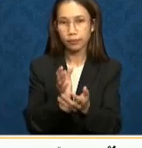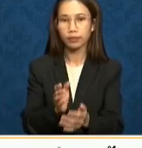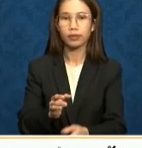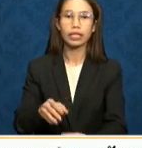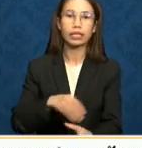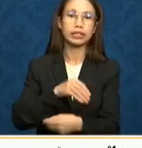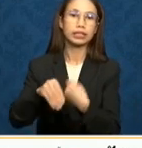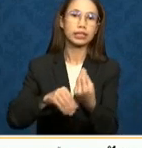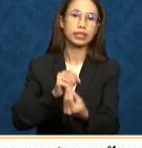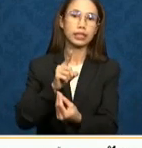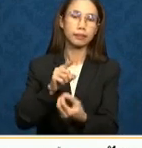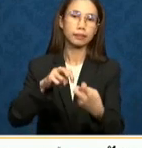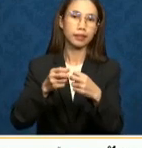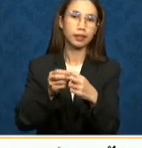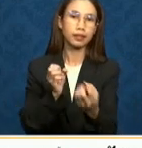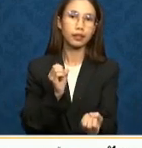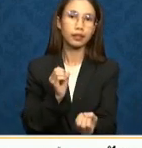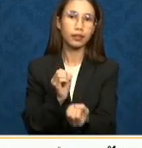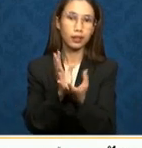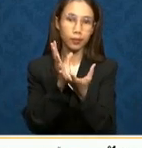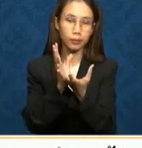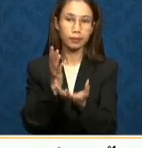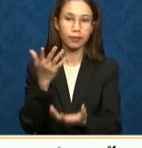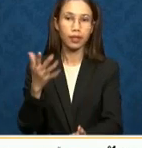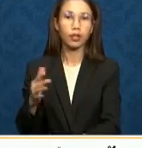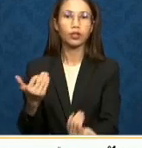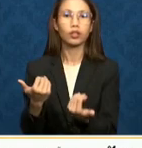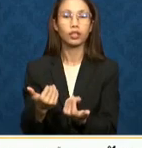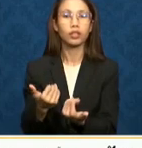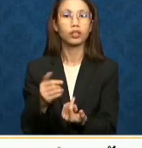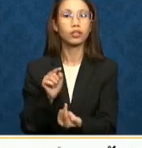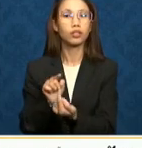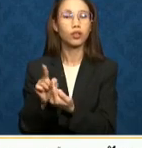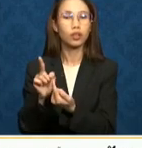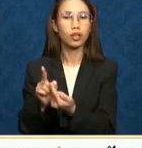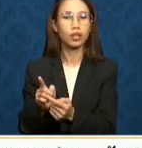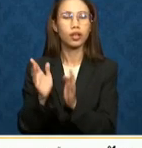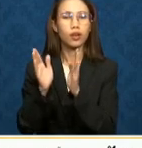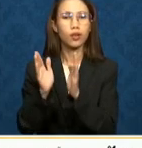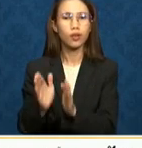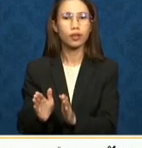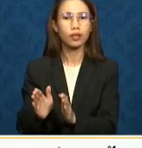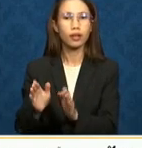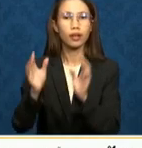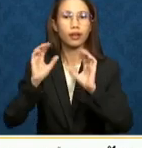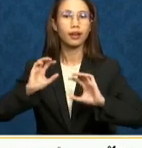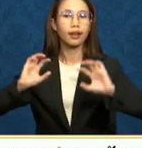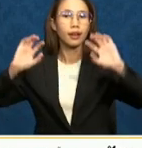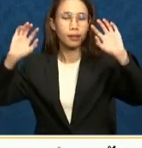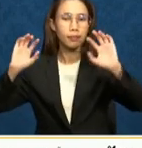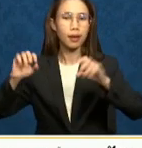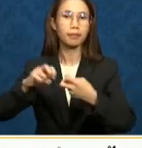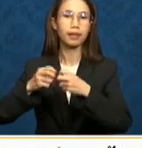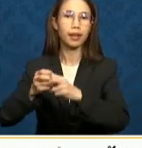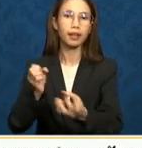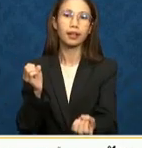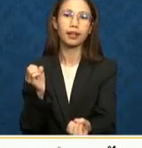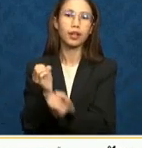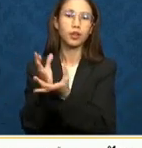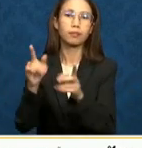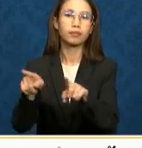กิจเดือดร้อนและในที่สุดก็มาถึงภาคผู้ปกครองก็คือรัฐบาลนะครับก็เดือดร้อนด้วยก็ต้